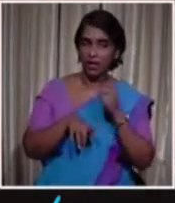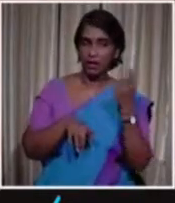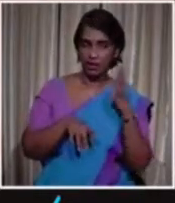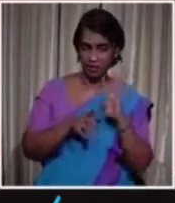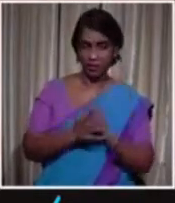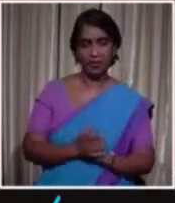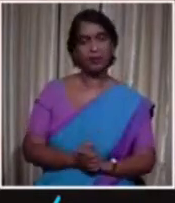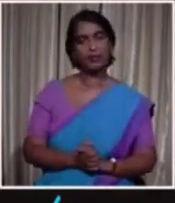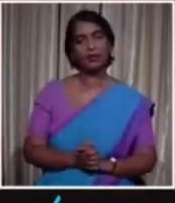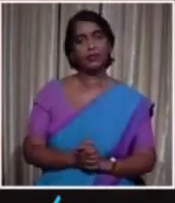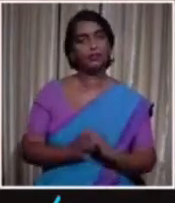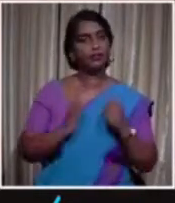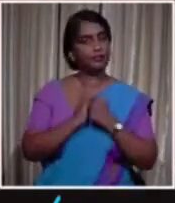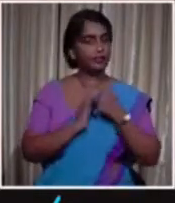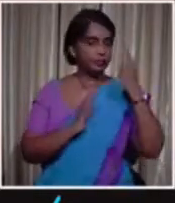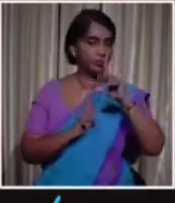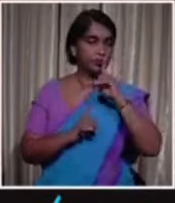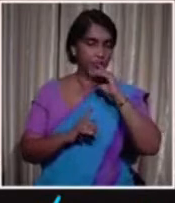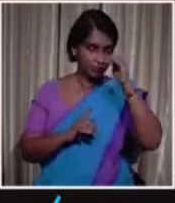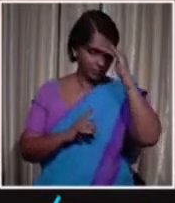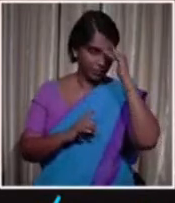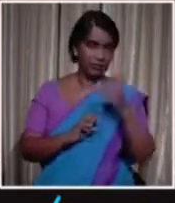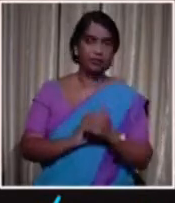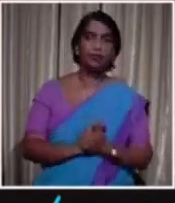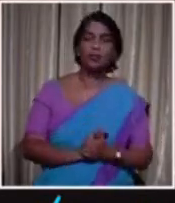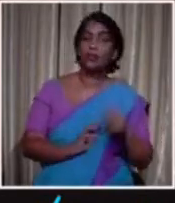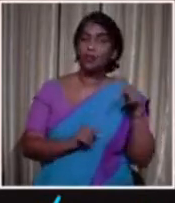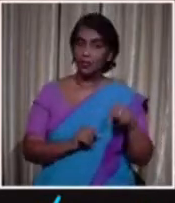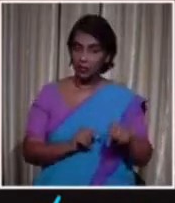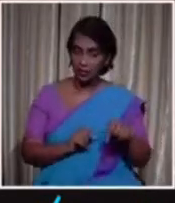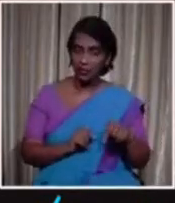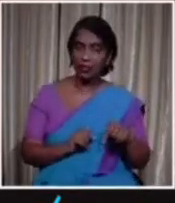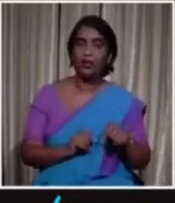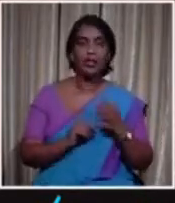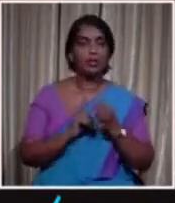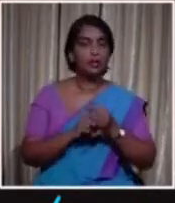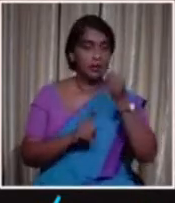ගරු නියෝජක කතානායකතුමනි අද ජනාධිපතිවරයා